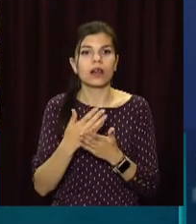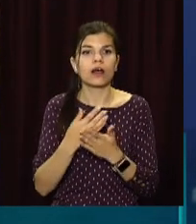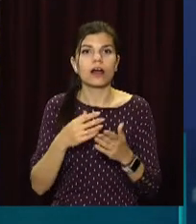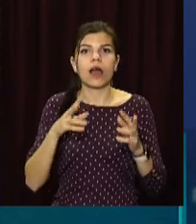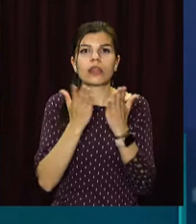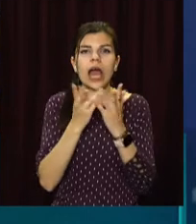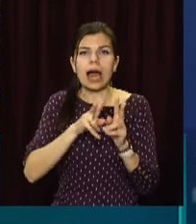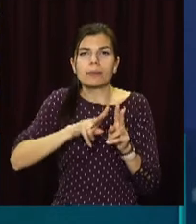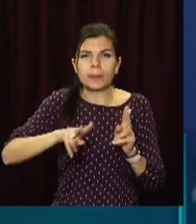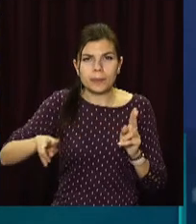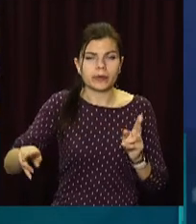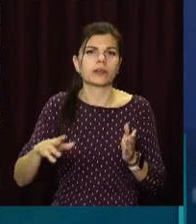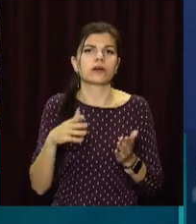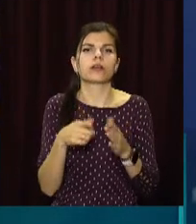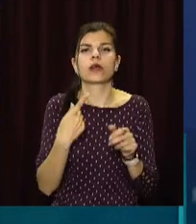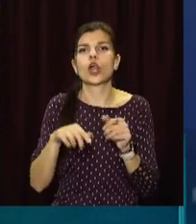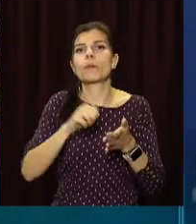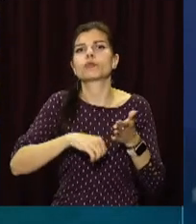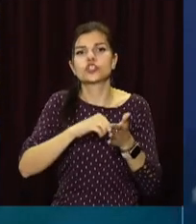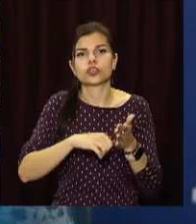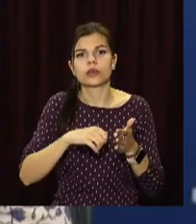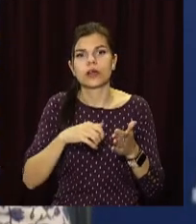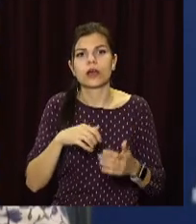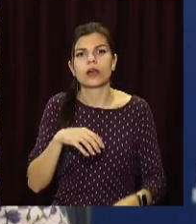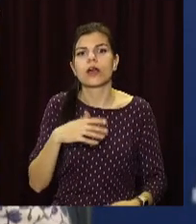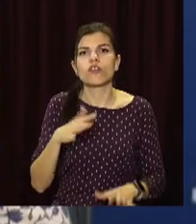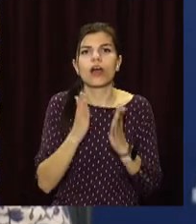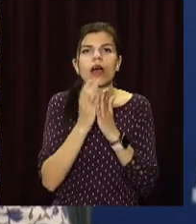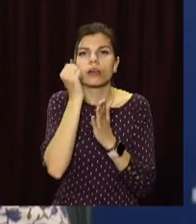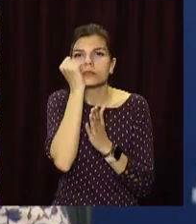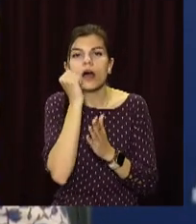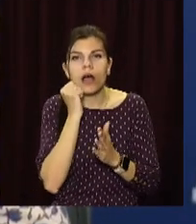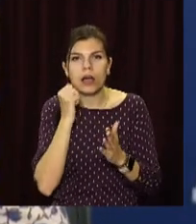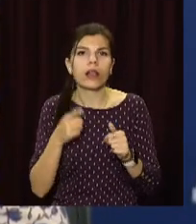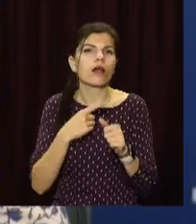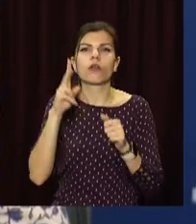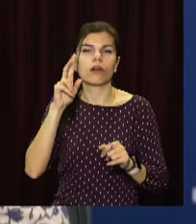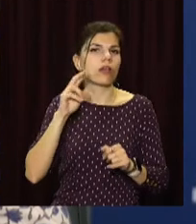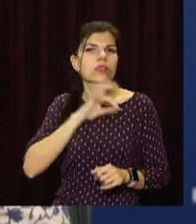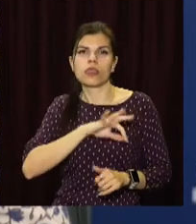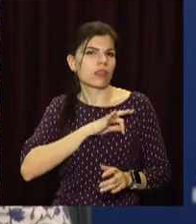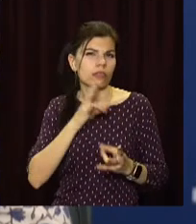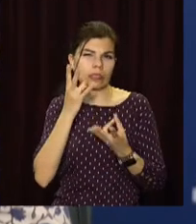дублетності, з причин морально застарілих, з тих...